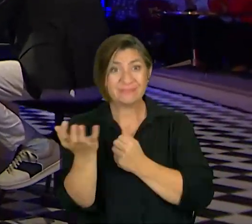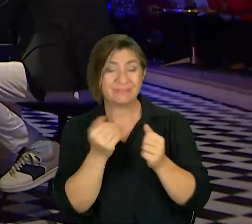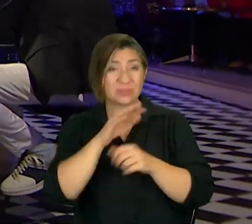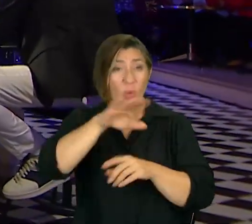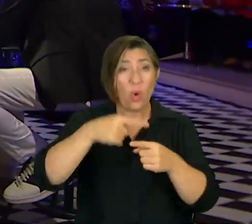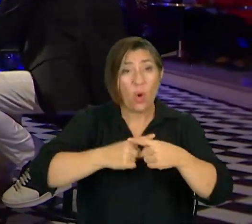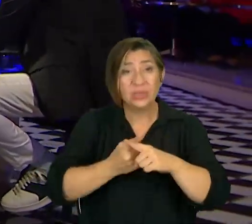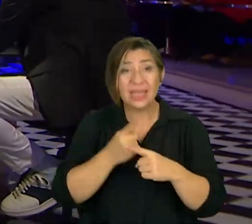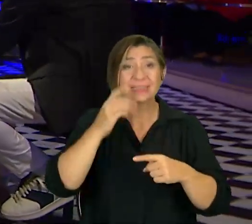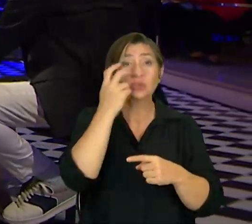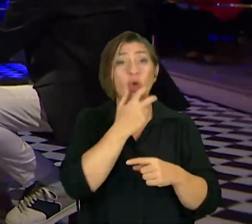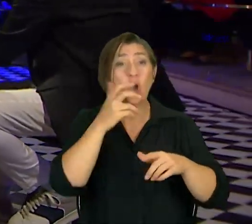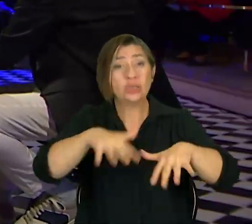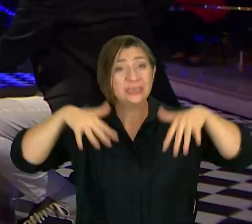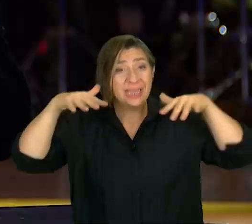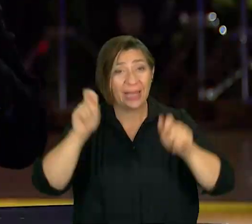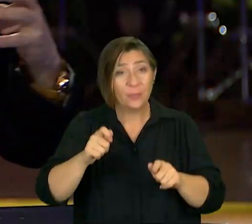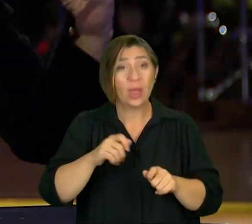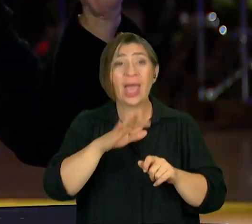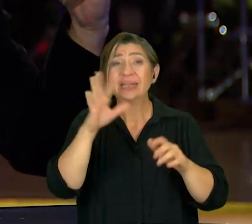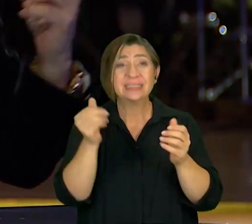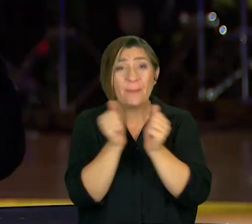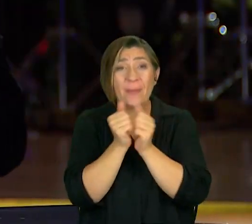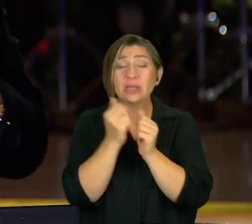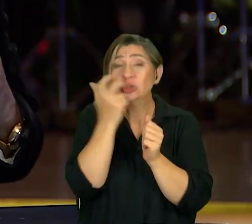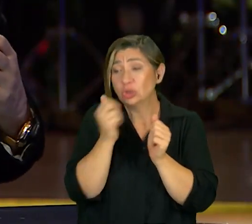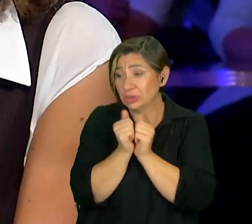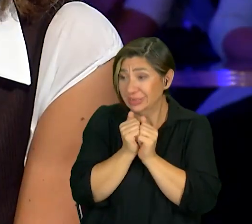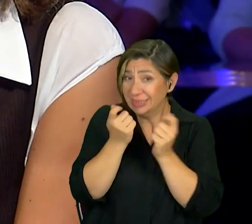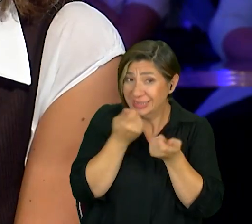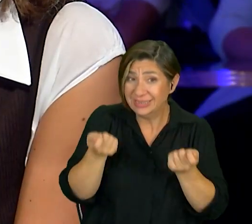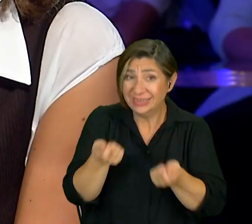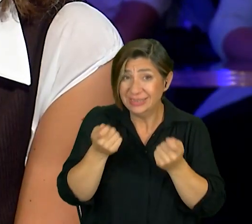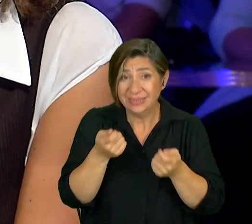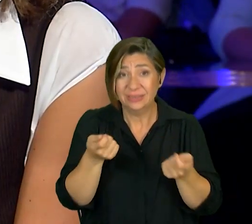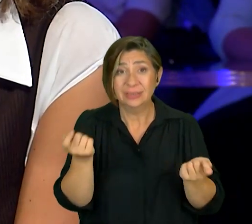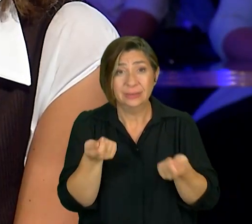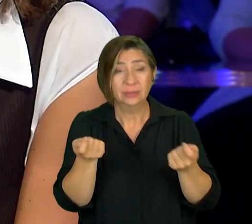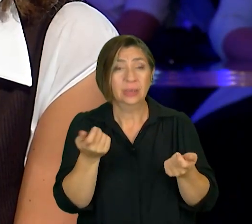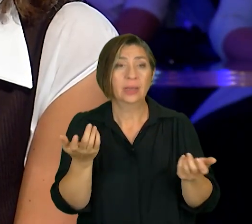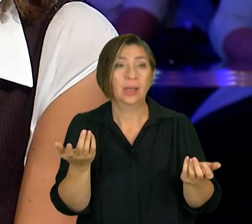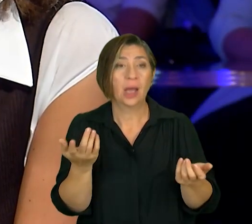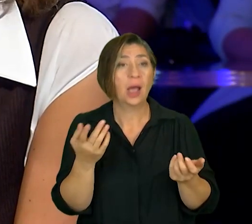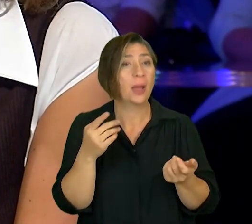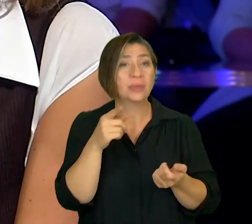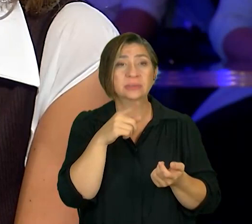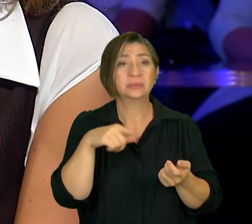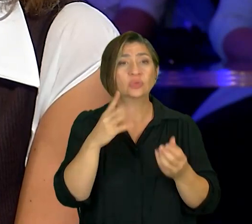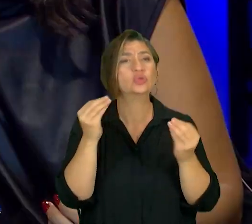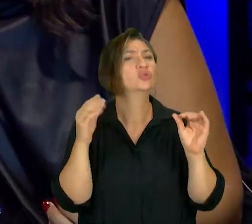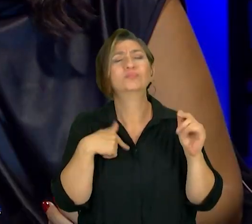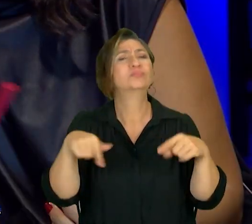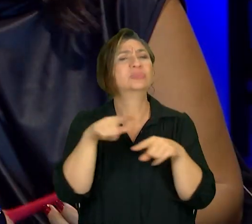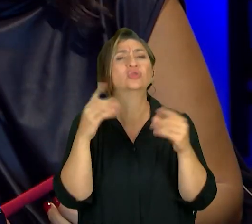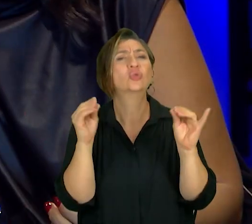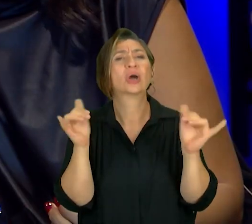ortak konser yaptırıyor. Herkese tribute yaptırıyor. Herkese düet yaptırıyor, bilmem ne yaptırıyor. Biz çok eğleniyoruz sanki.